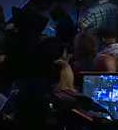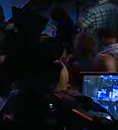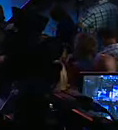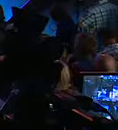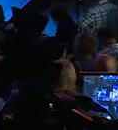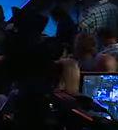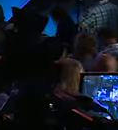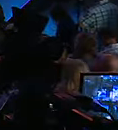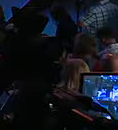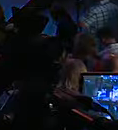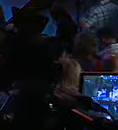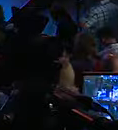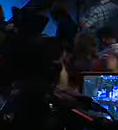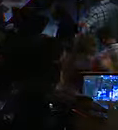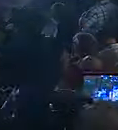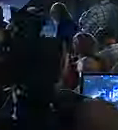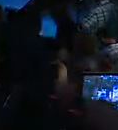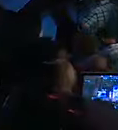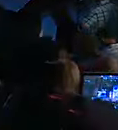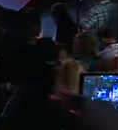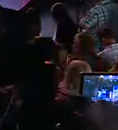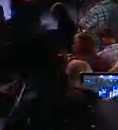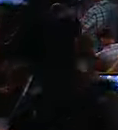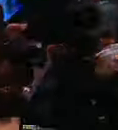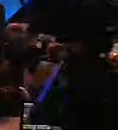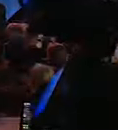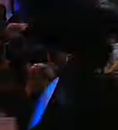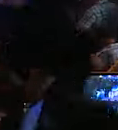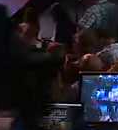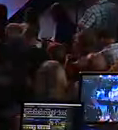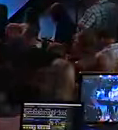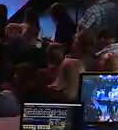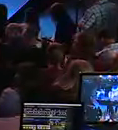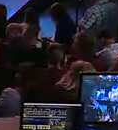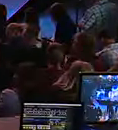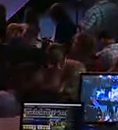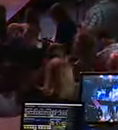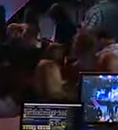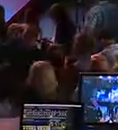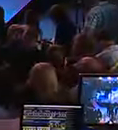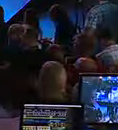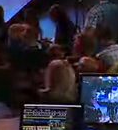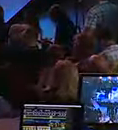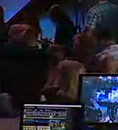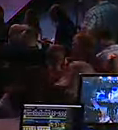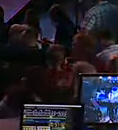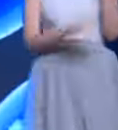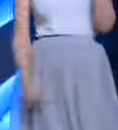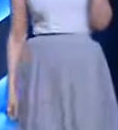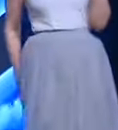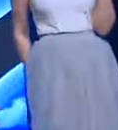Wszyscy razem! O północy wejdźmy na dach, żeby patrzeć w oczy